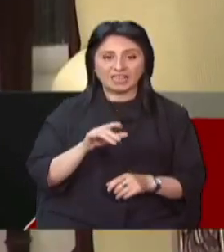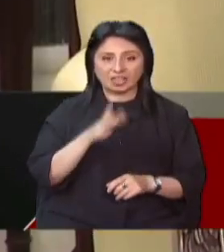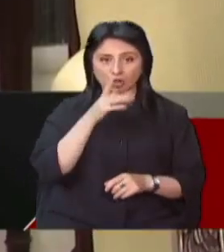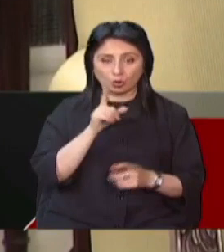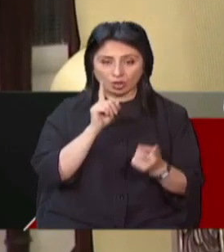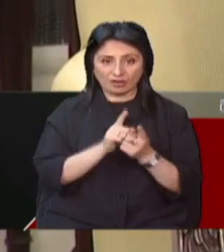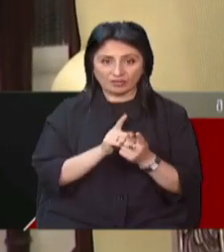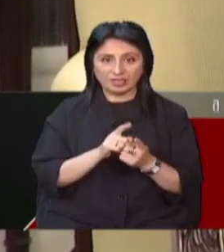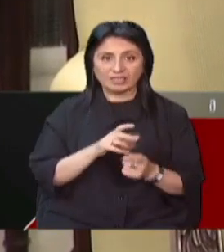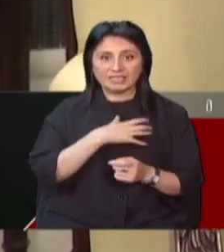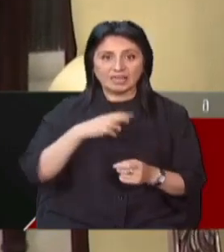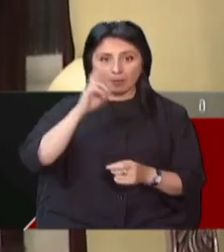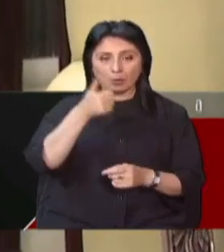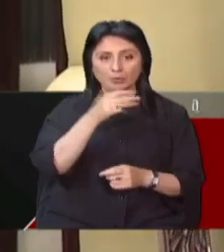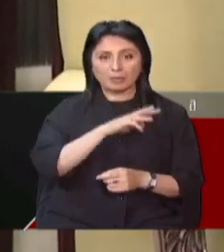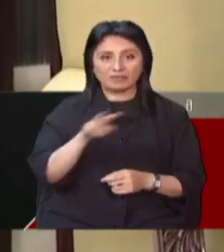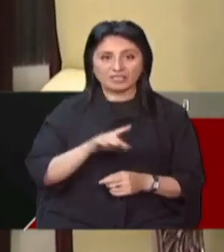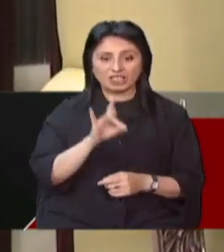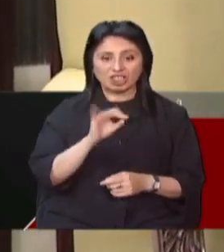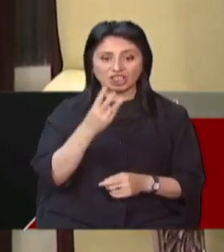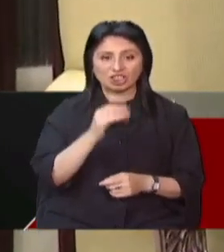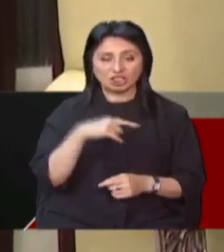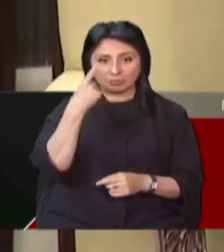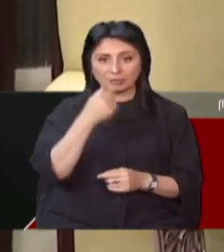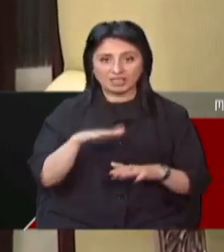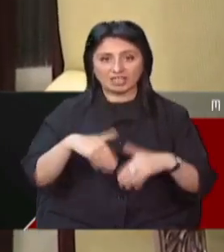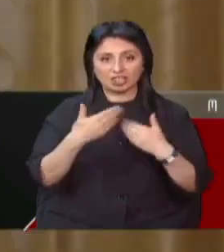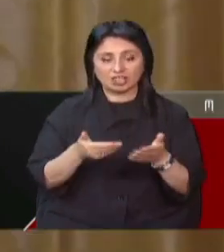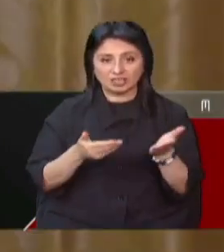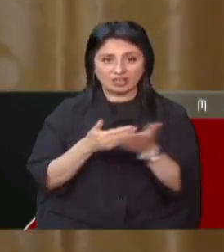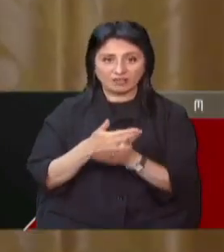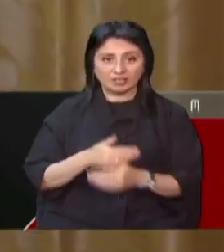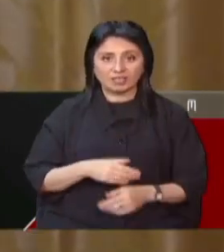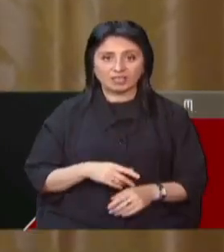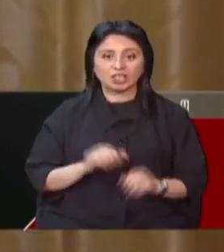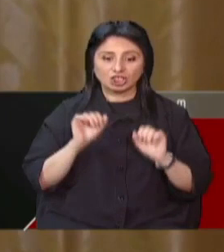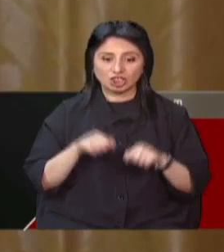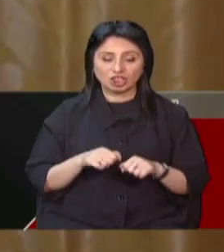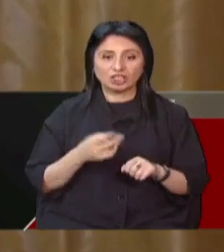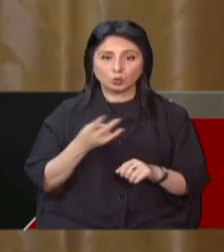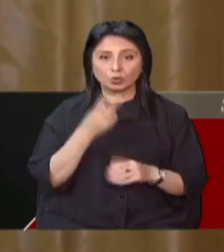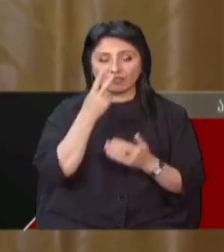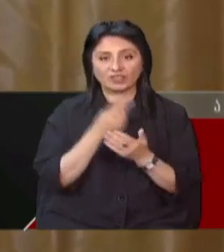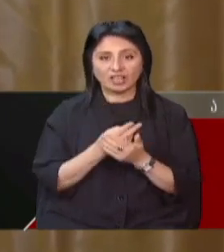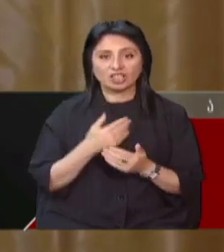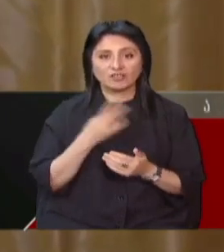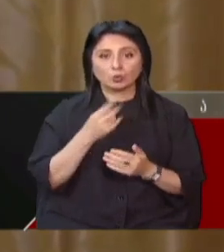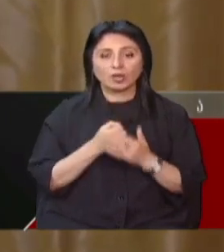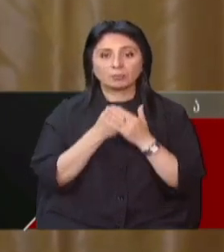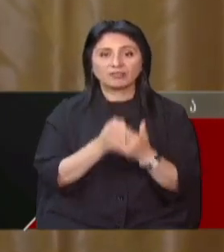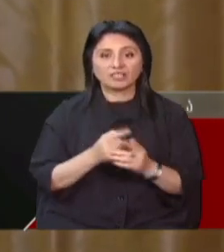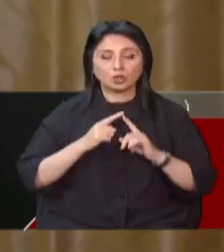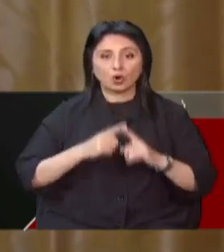შეხვედრაზე გაერთიანებული სამეფოს პრემიერ-მინისტრმა რიში სუნაკმა პირადად შესთავაზა. შესაძლოა, ეს უნდა ვნახოთ. ჩვენ უნდა